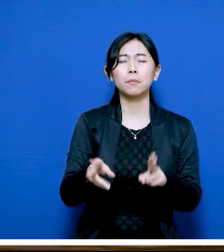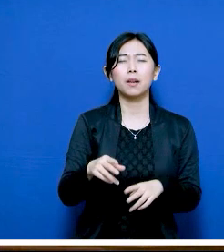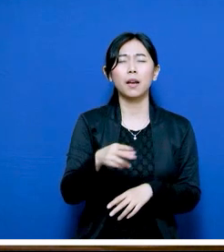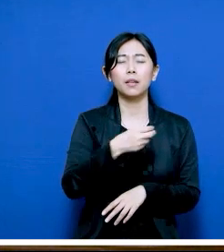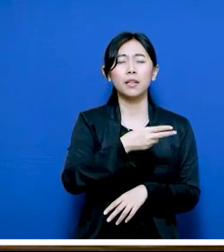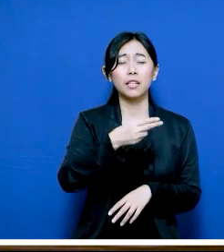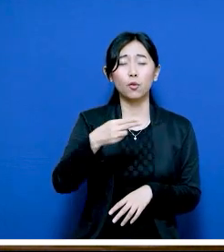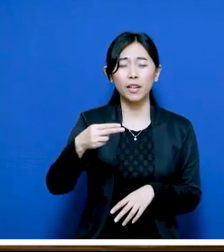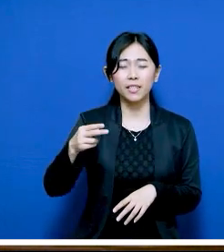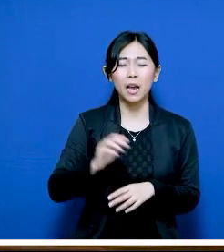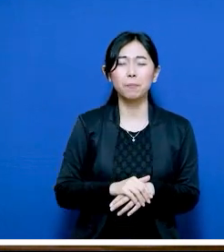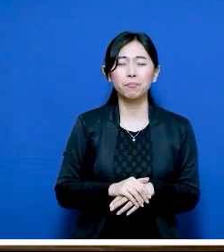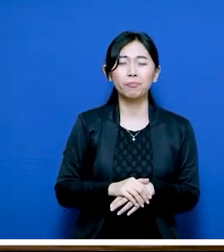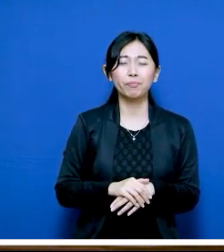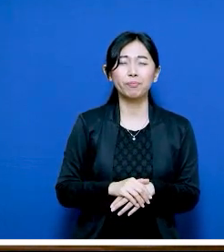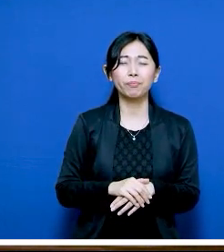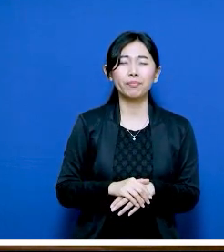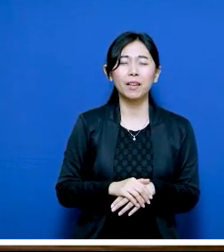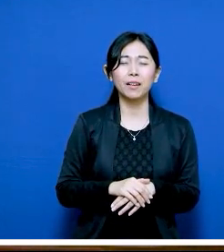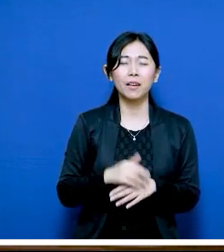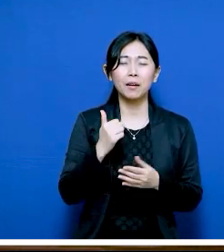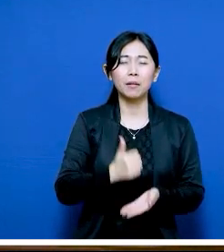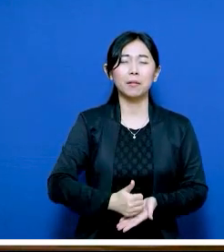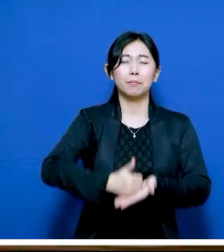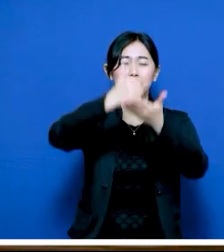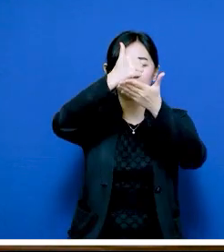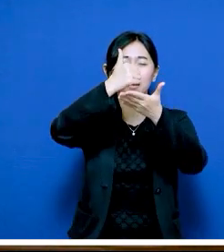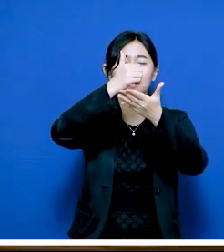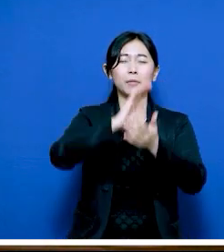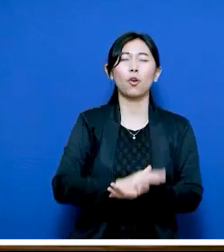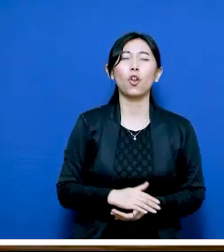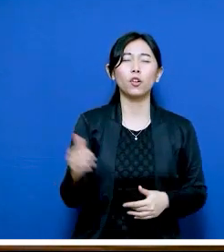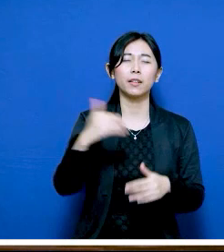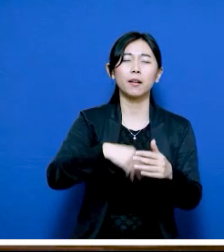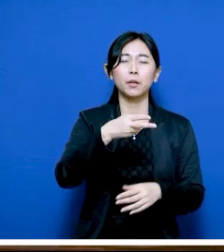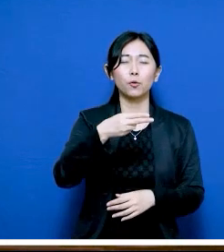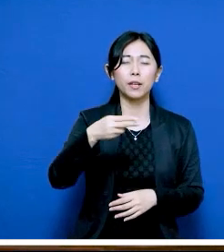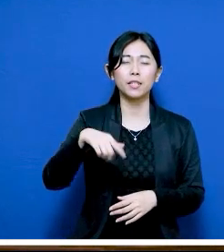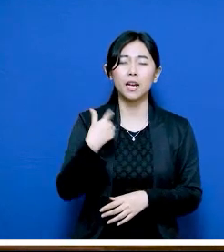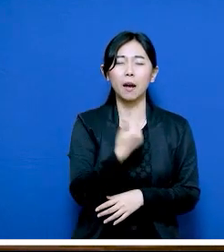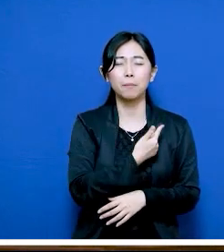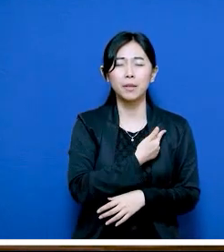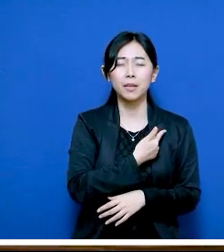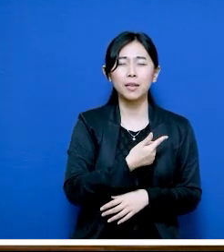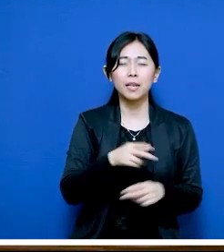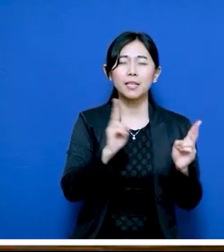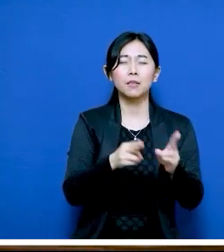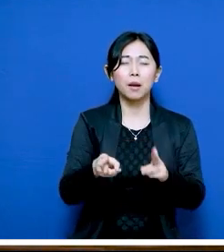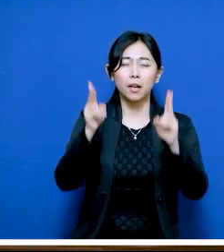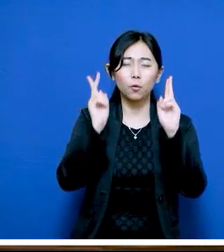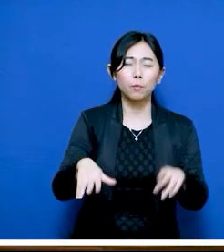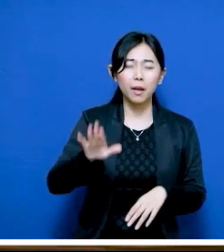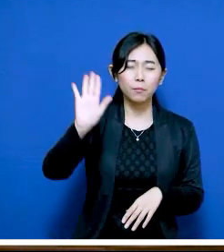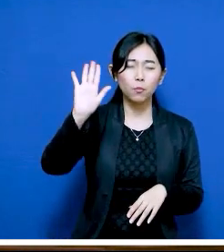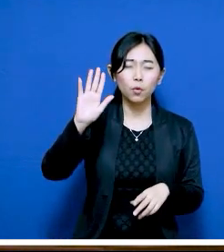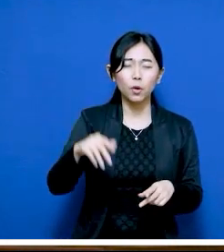negara ini untuk ikut ambil bagian di dalamnya, sehingga kami sebagai umat-Mu